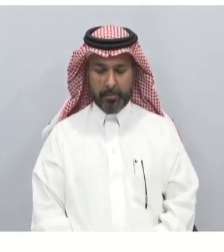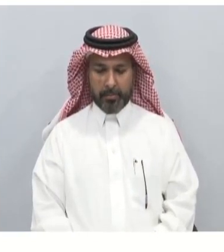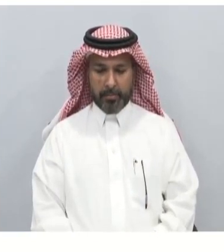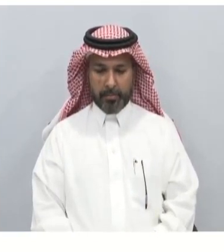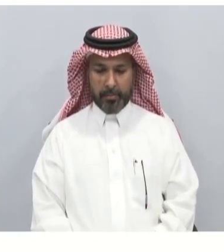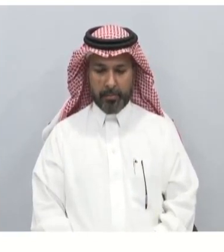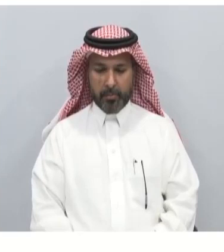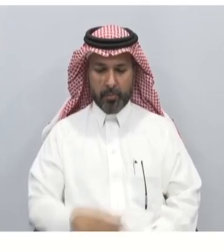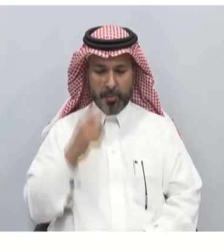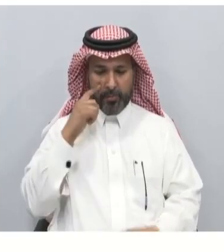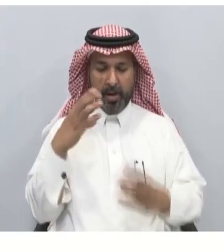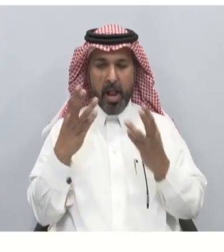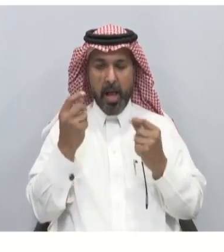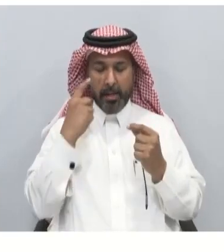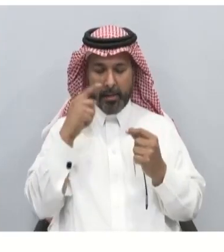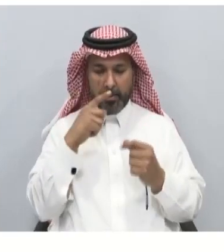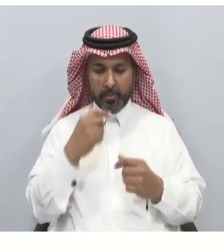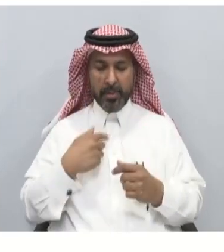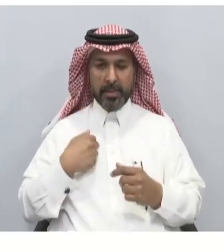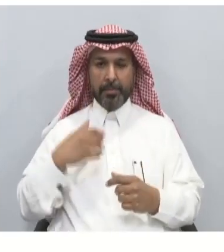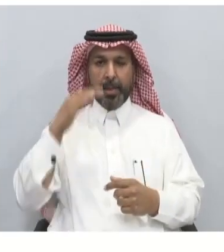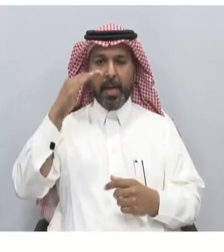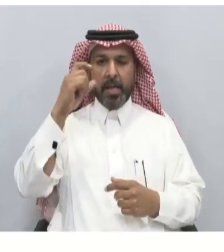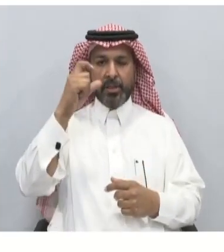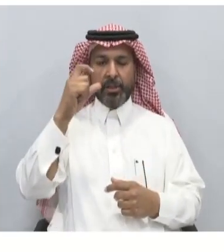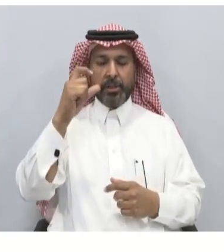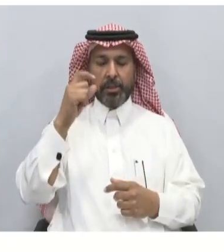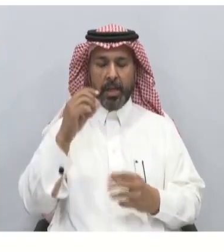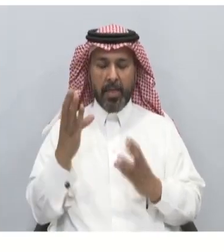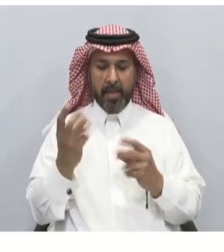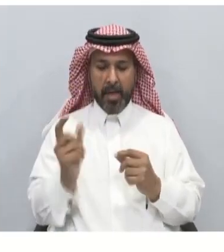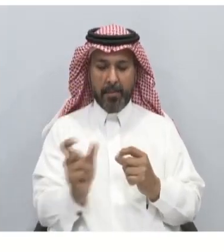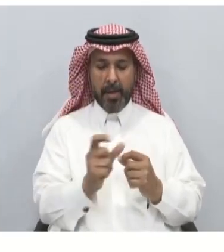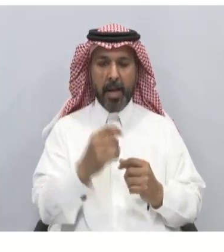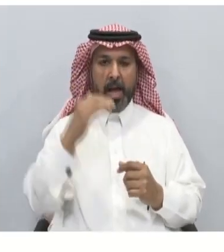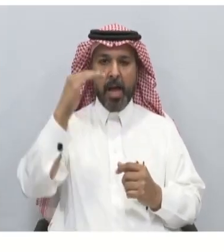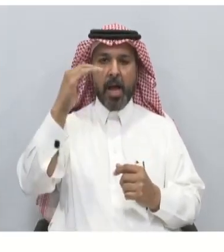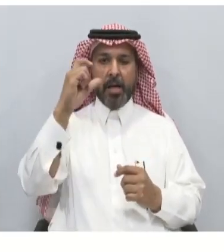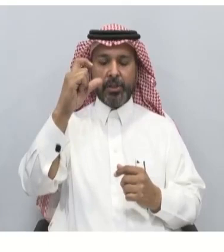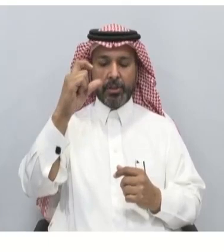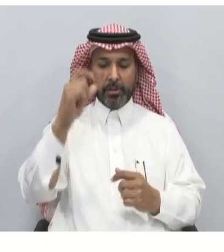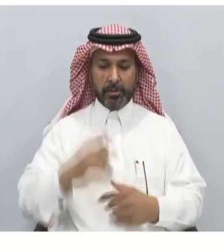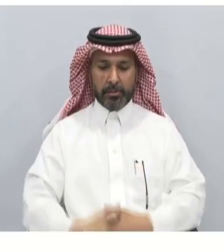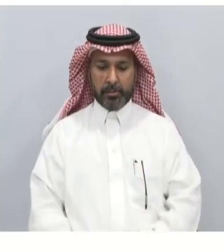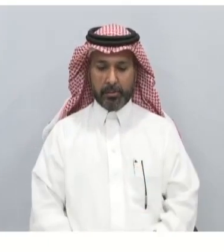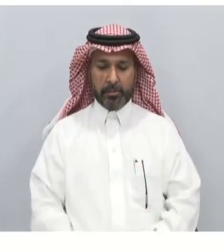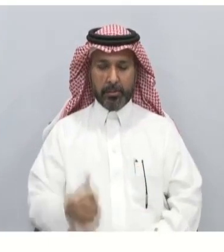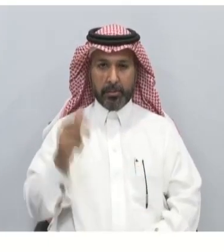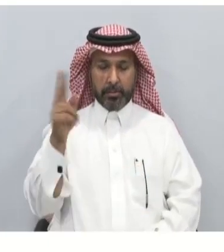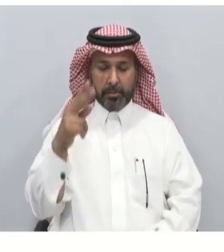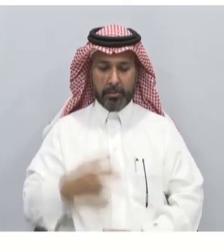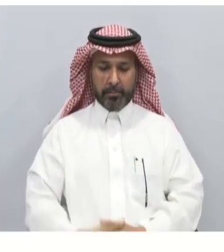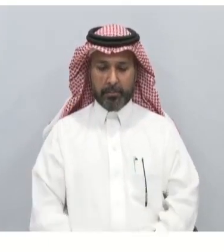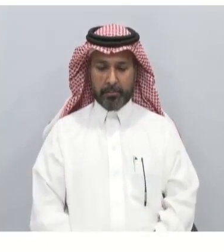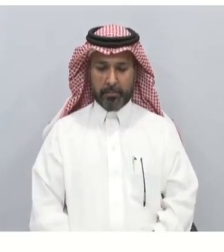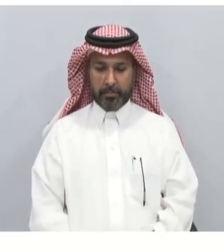كل عدد في هذه المجموعة تسمى حدا. المتتابعة الحسابية فيه علاقة في بين الحدود هذه،